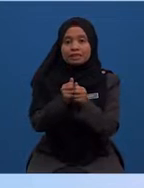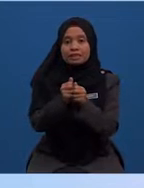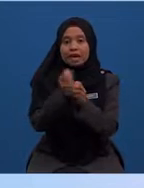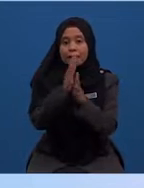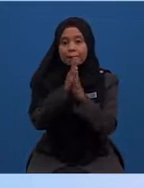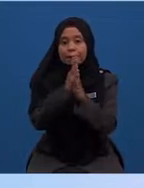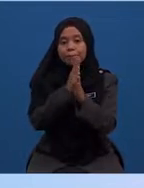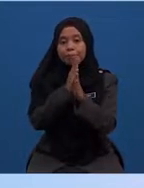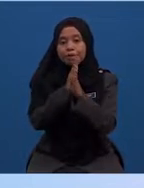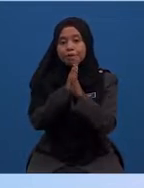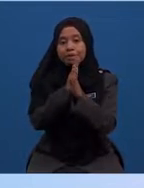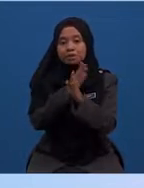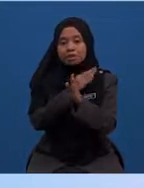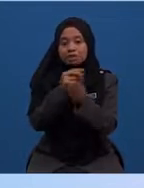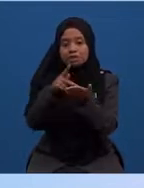pembaris dan pensel.